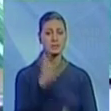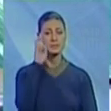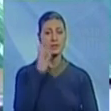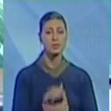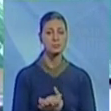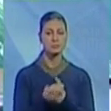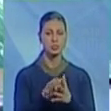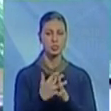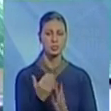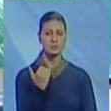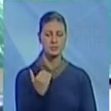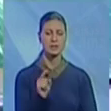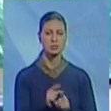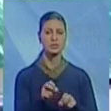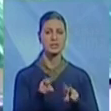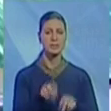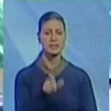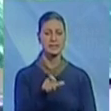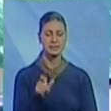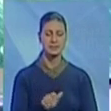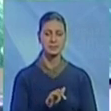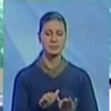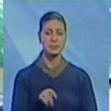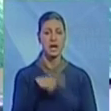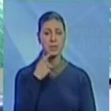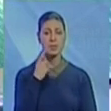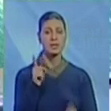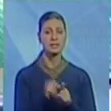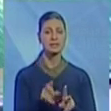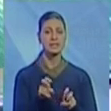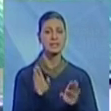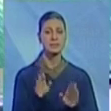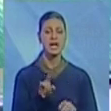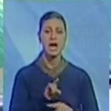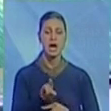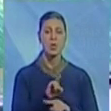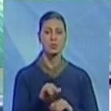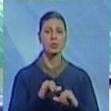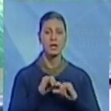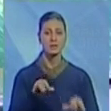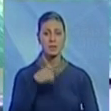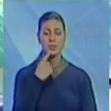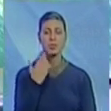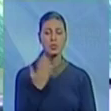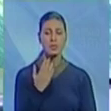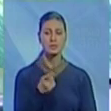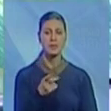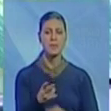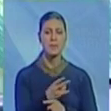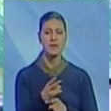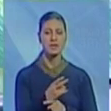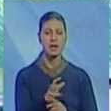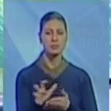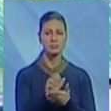ერთად სპეციალისტებიც მუშაობენ. პრობლემის, მოგვარების, ერთ-ერთ გზად, ქვეყანაში ისეთი სახეობის მწერის ხელოვნური გავრცელება სახელდება, რომელიც მავნებელს